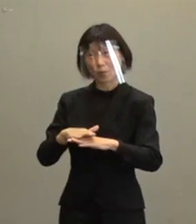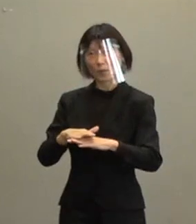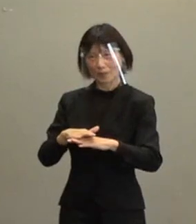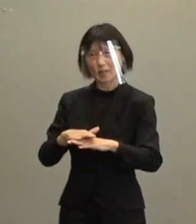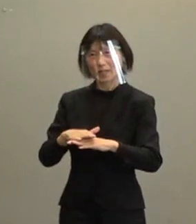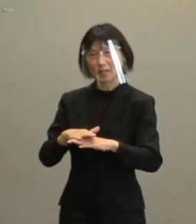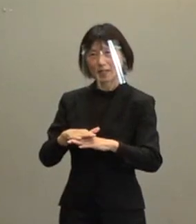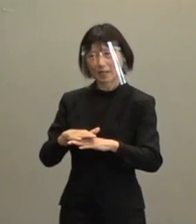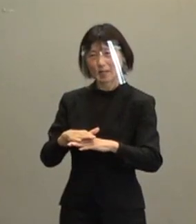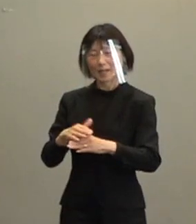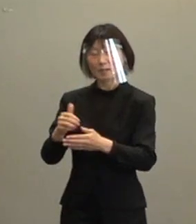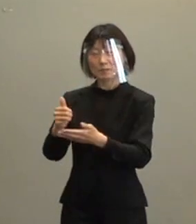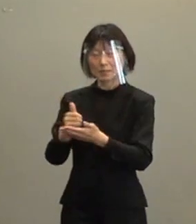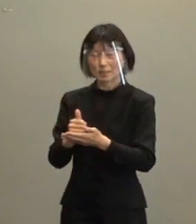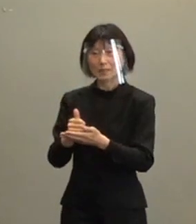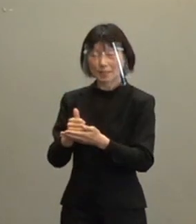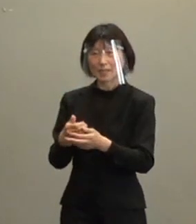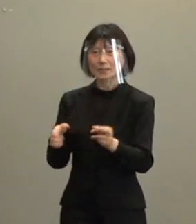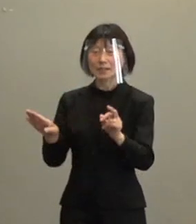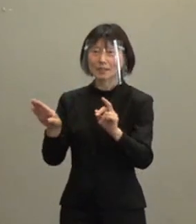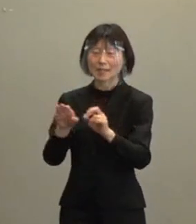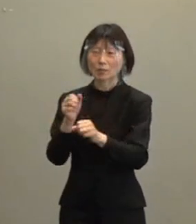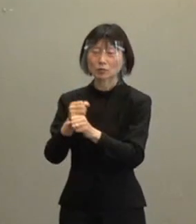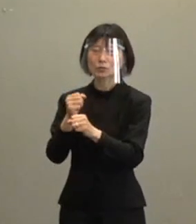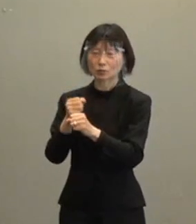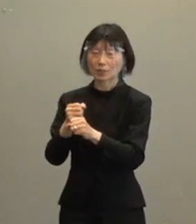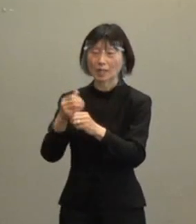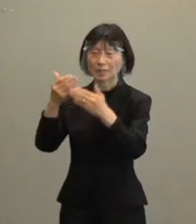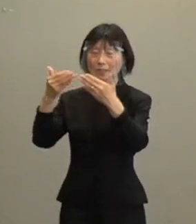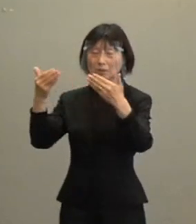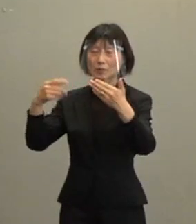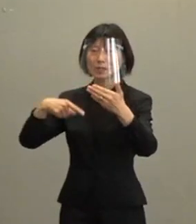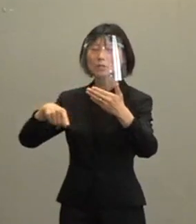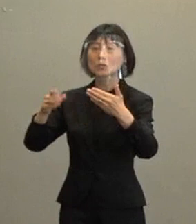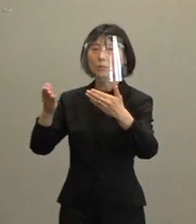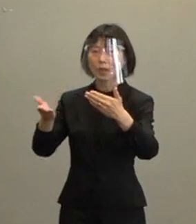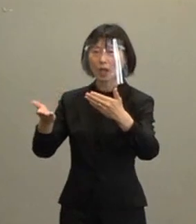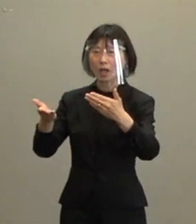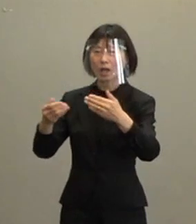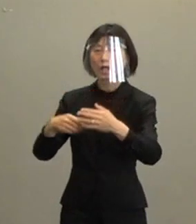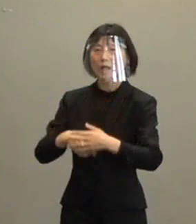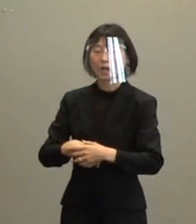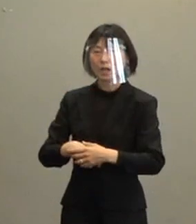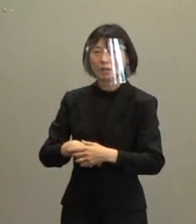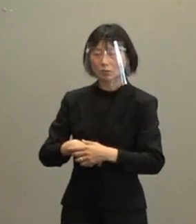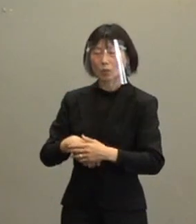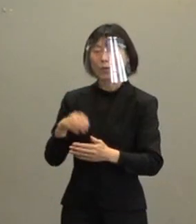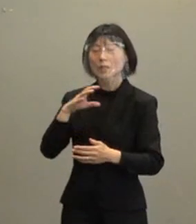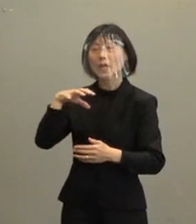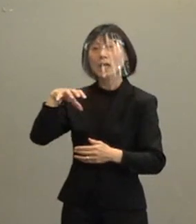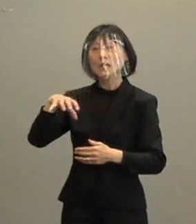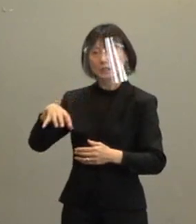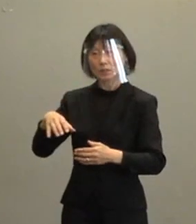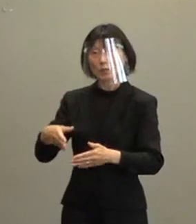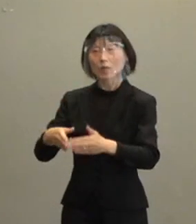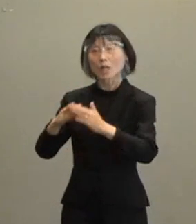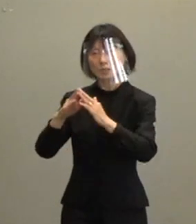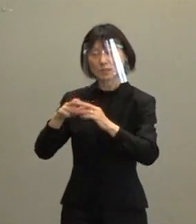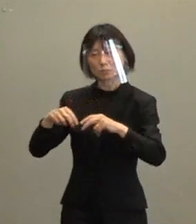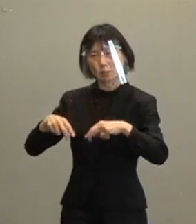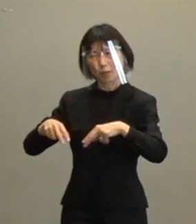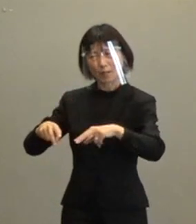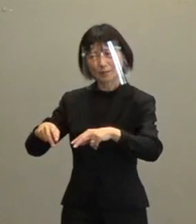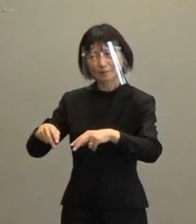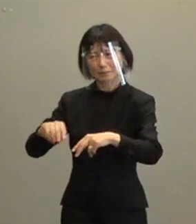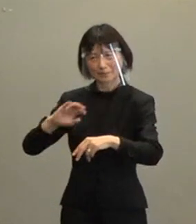ターセンター等を作って展示をしていくのかというところもね、現地での、 その解説ボランティアの方々は大変